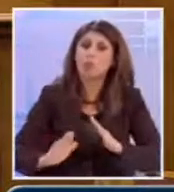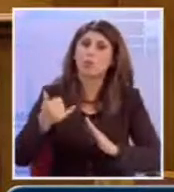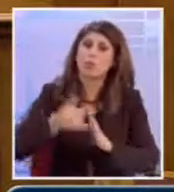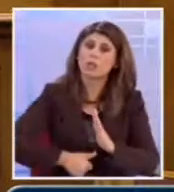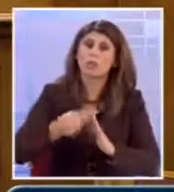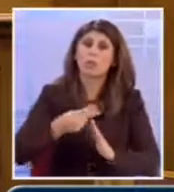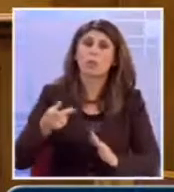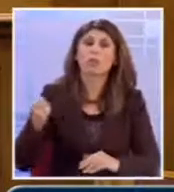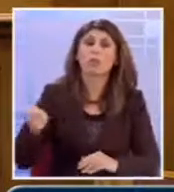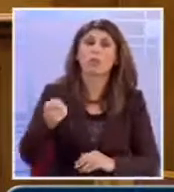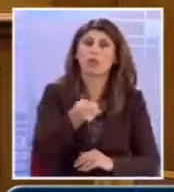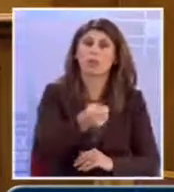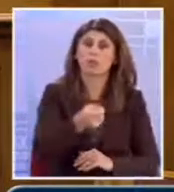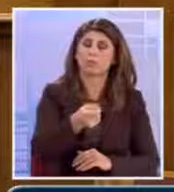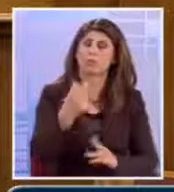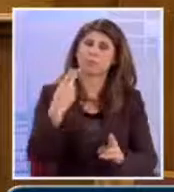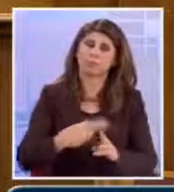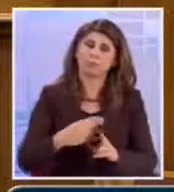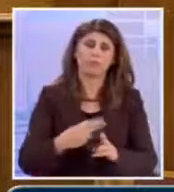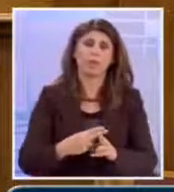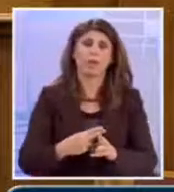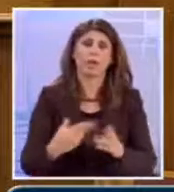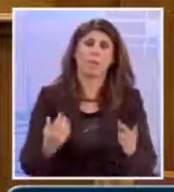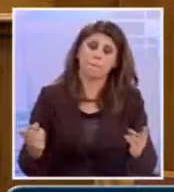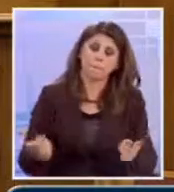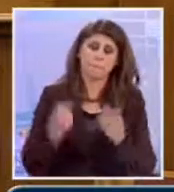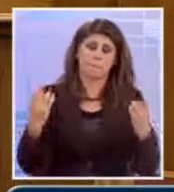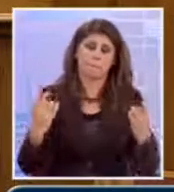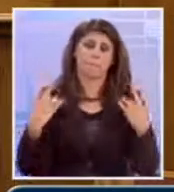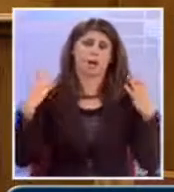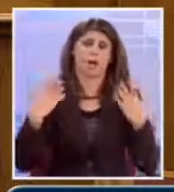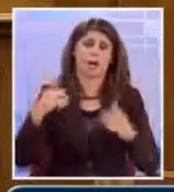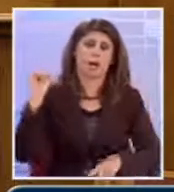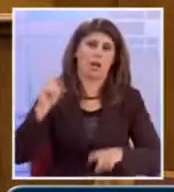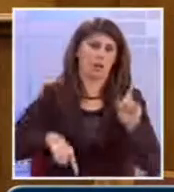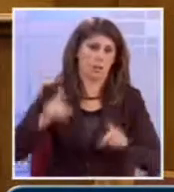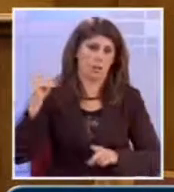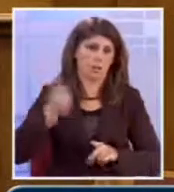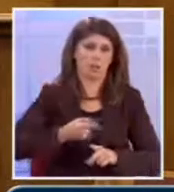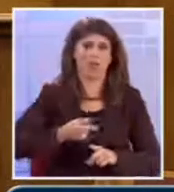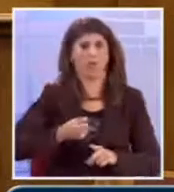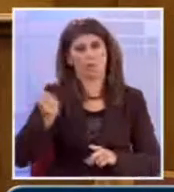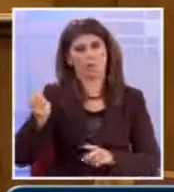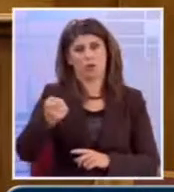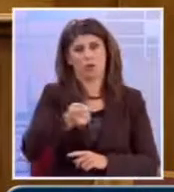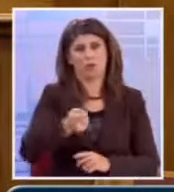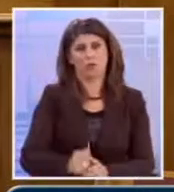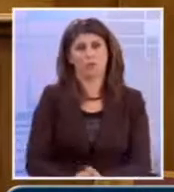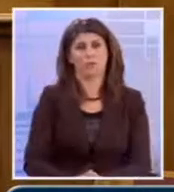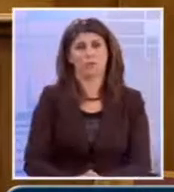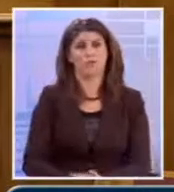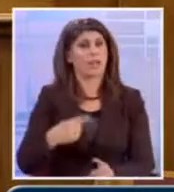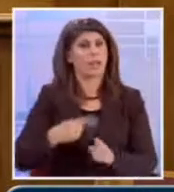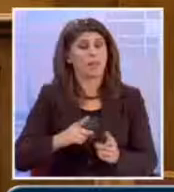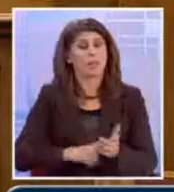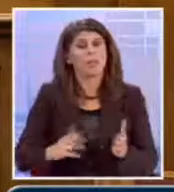του χρέους με την σημαντική βέβαια ελάφρυνσή του. Η χώρα πρέπει να εξασφαλίσει τη